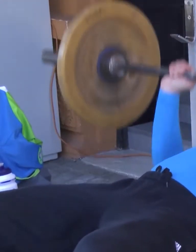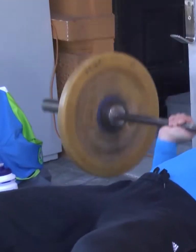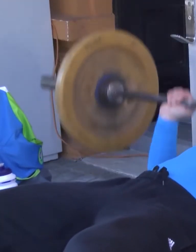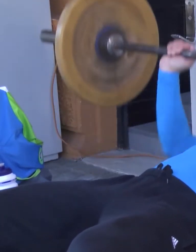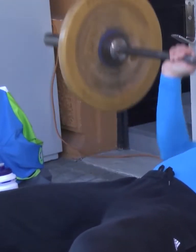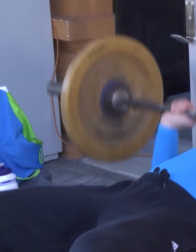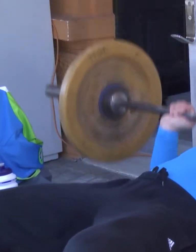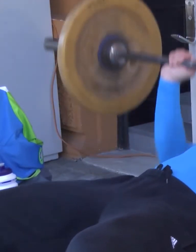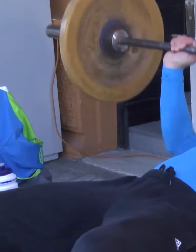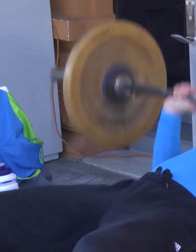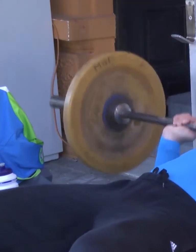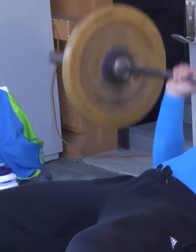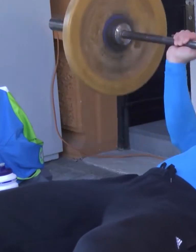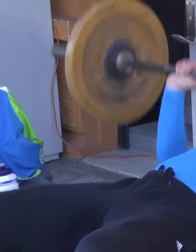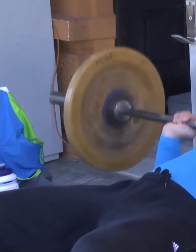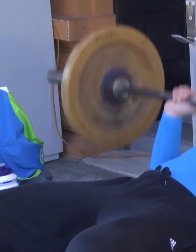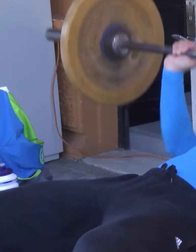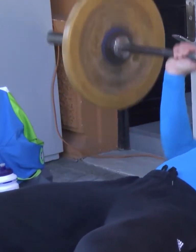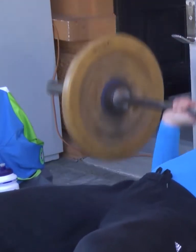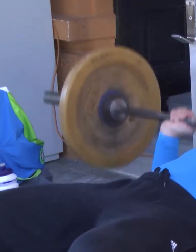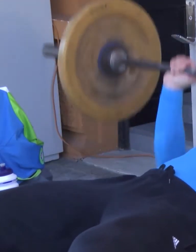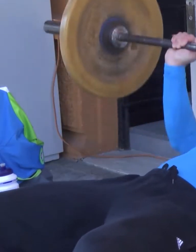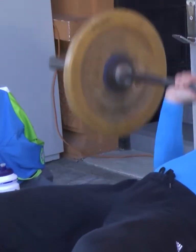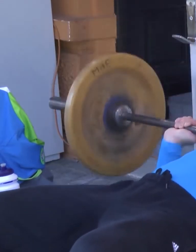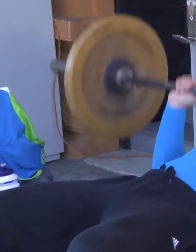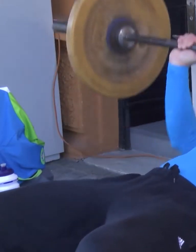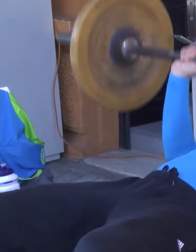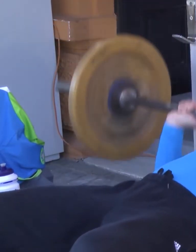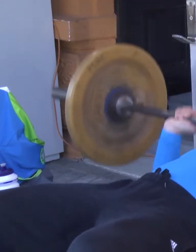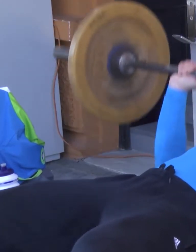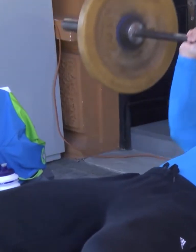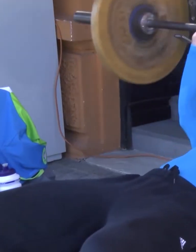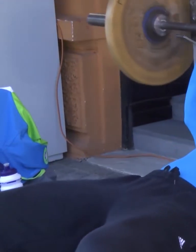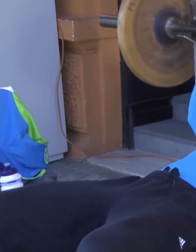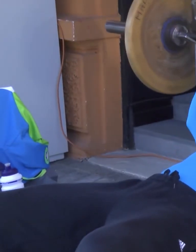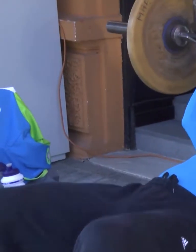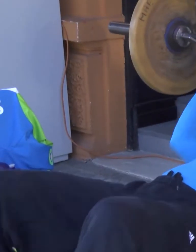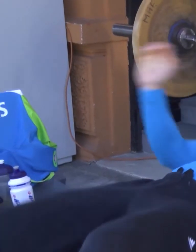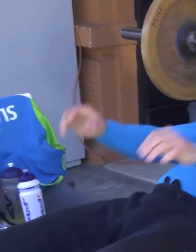Zaenkrat je na 470 dvigih, oziroma se že povečujejo.